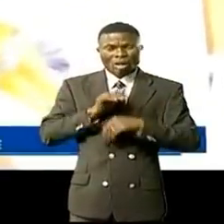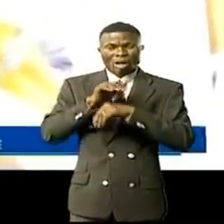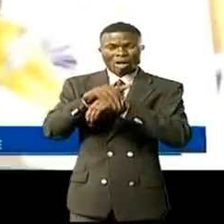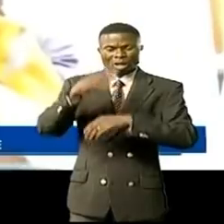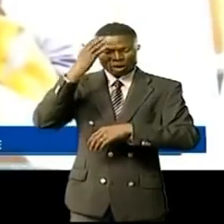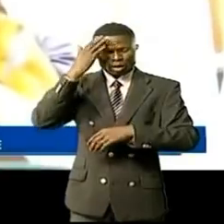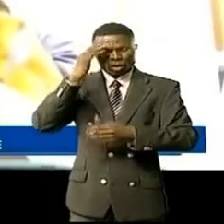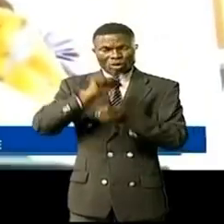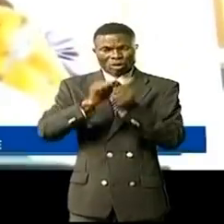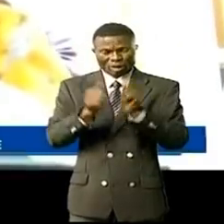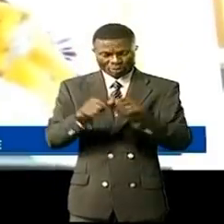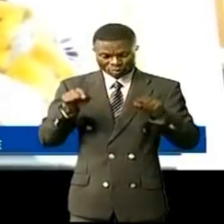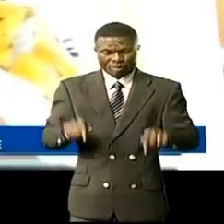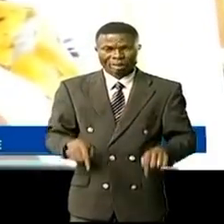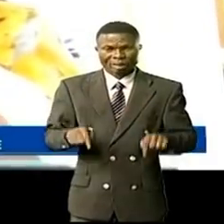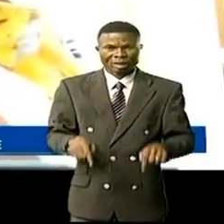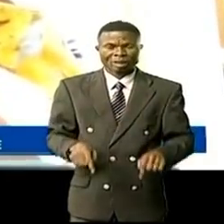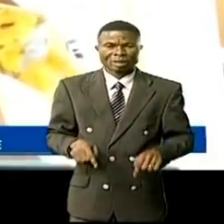de la situation de l'heure,